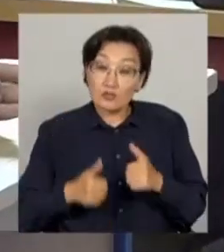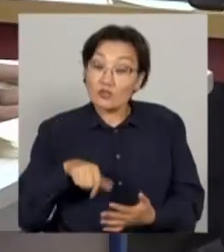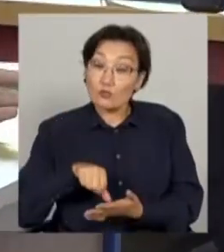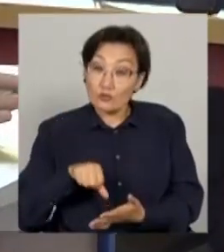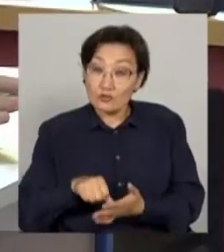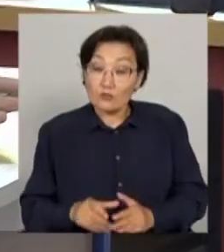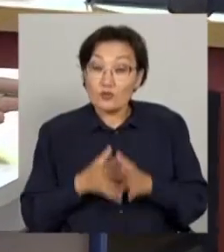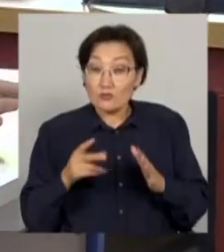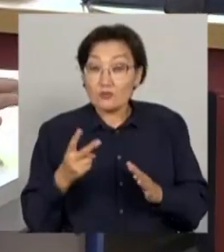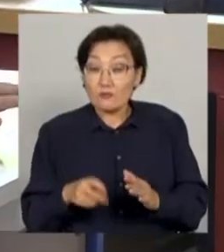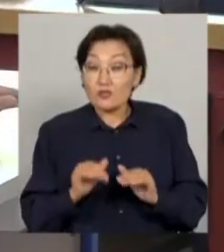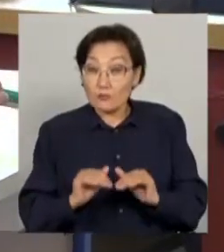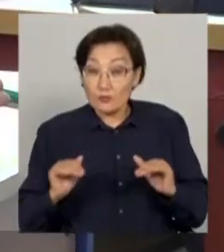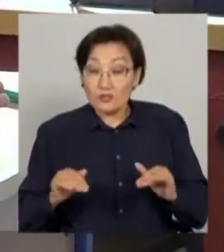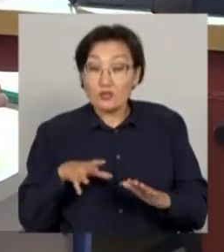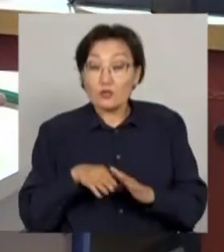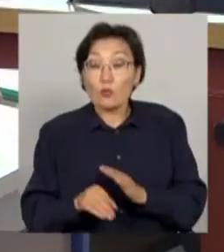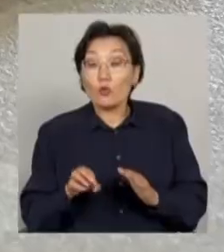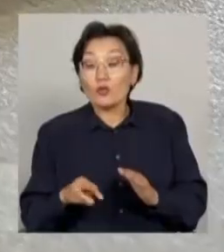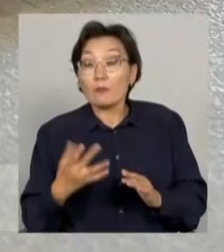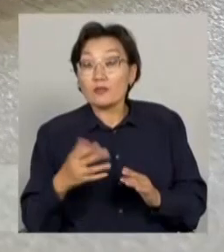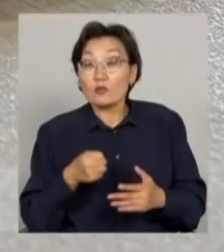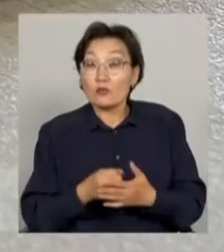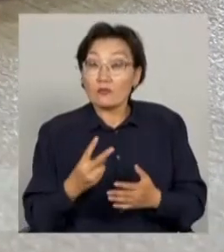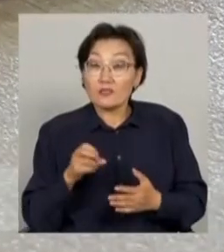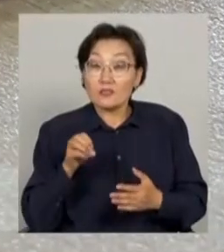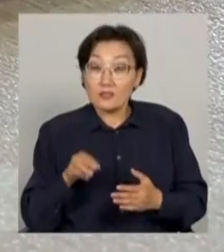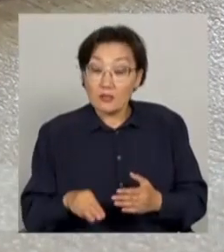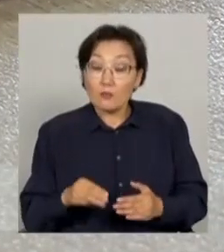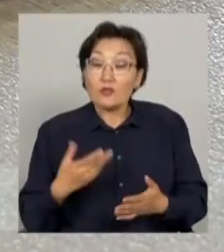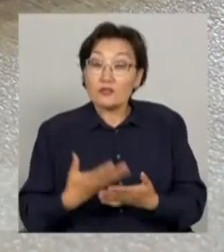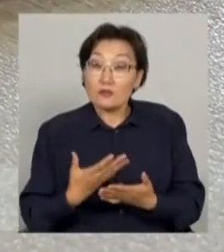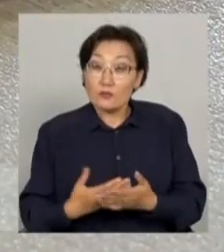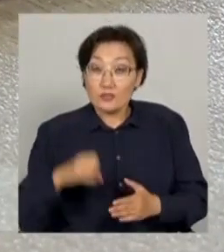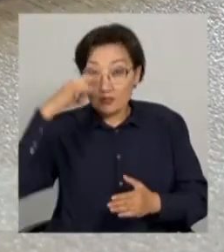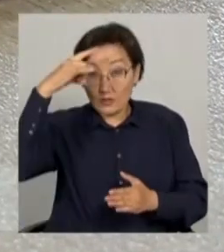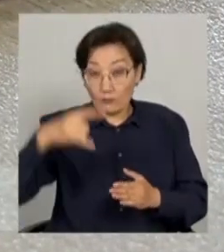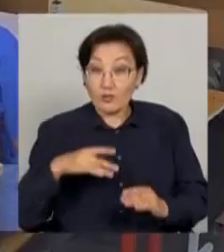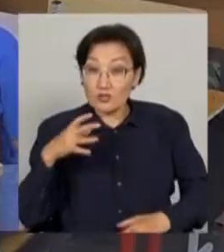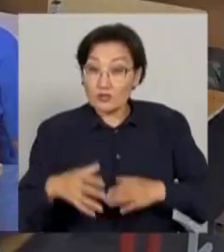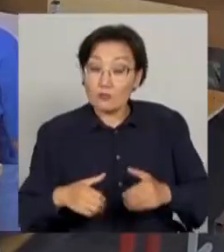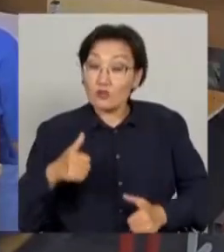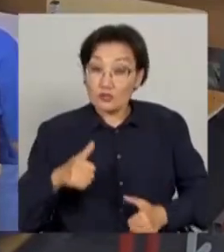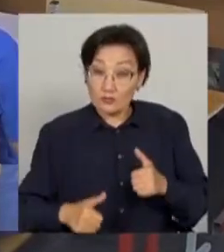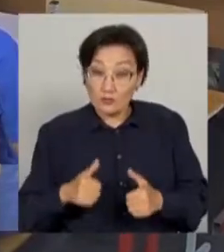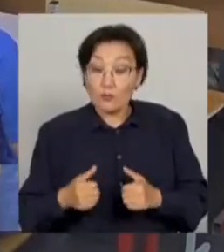приняли участие более 200 детей от 5 до 12 лет. На кону право представлять Казахстан на международном